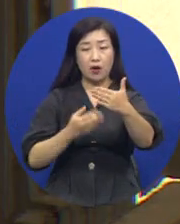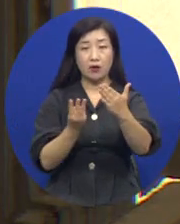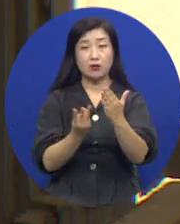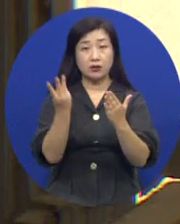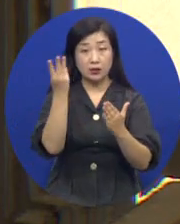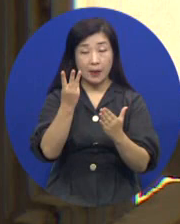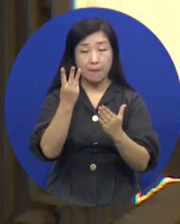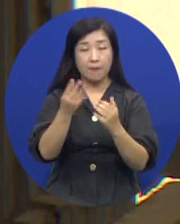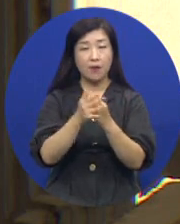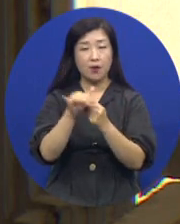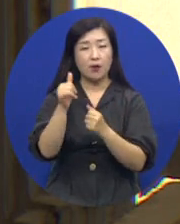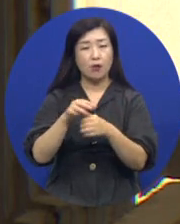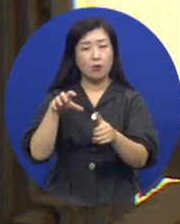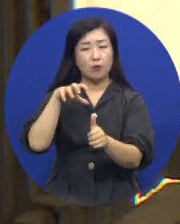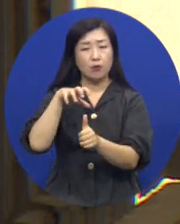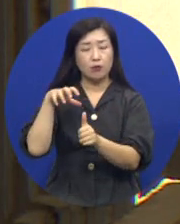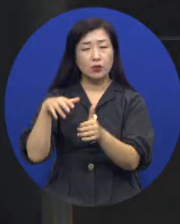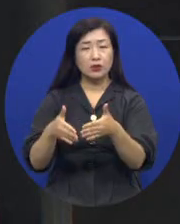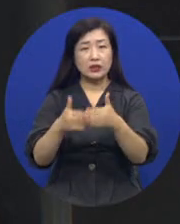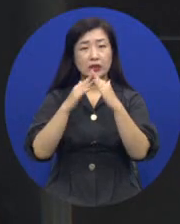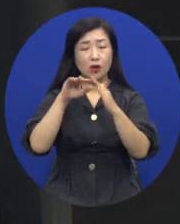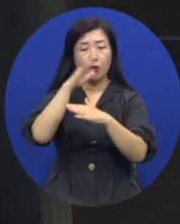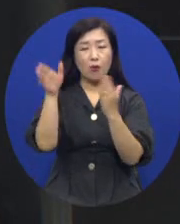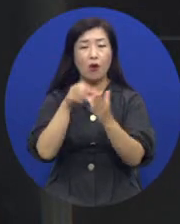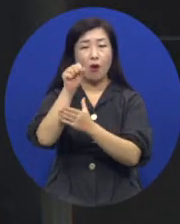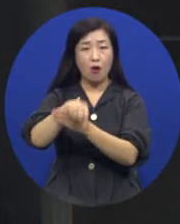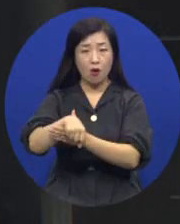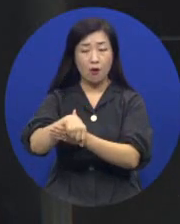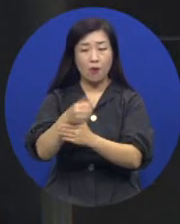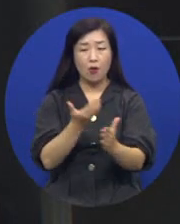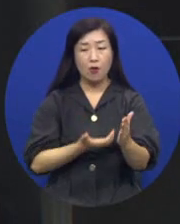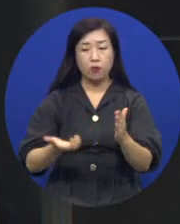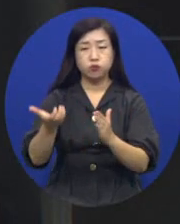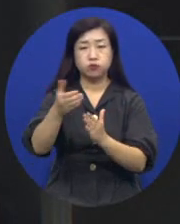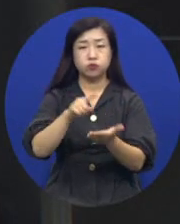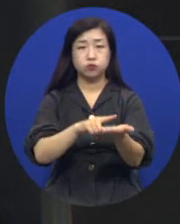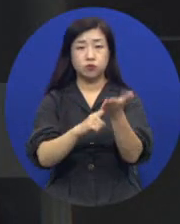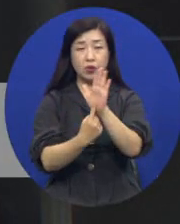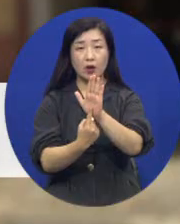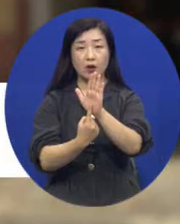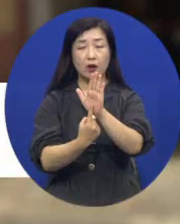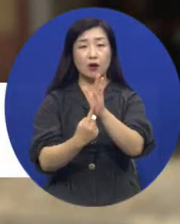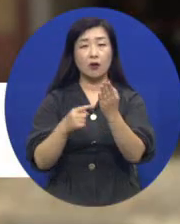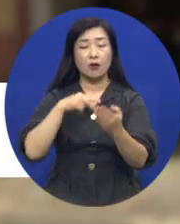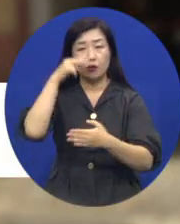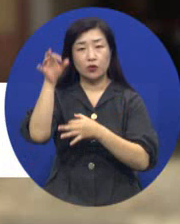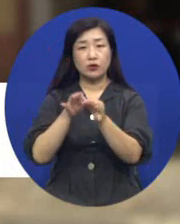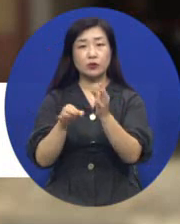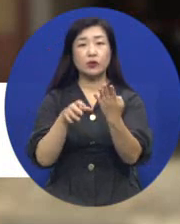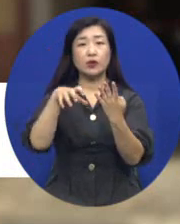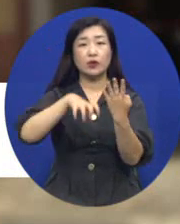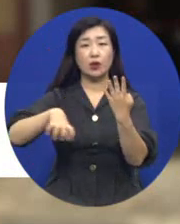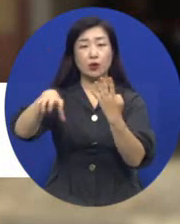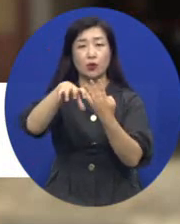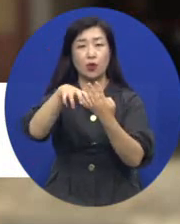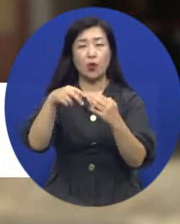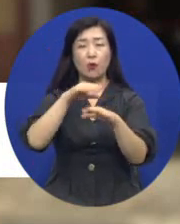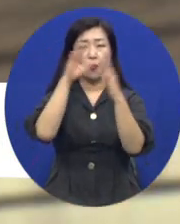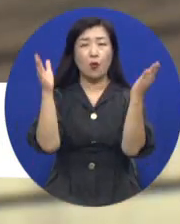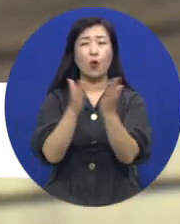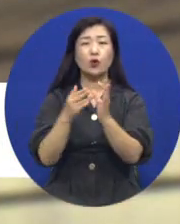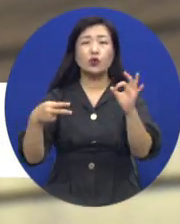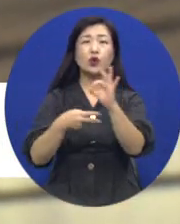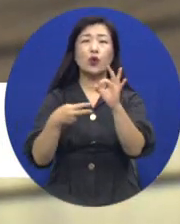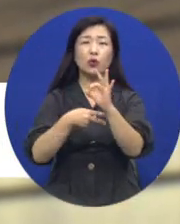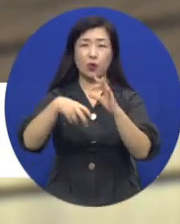밤 10시까지 유흥시설 영업이 허용된 이후 동선이 공개된 유흥주점은 4곳. 모두 제주시 연동에 위치한